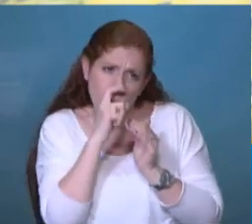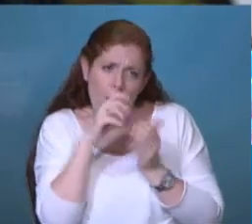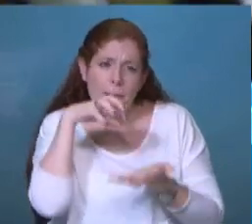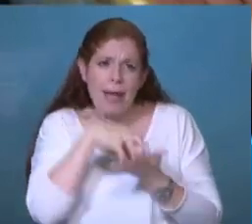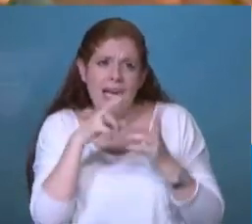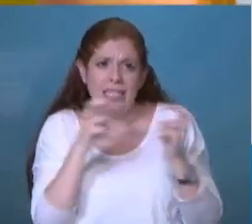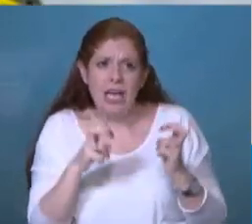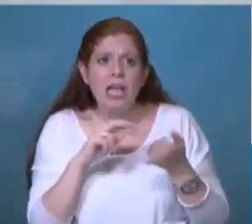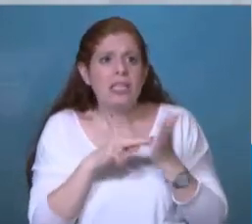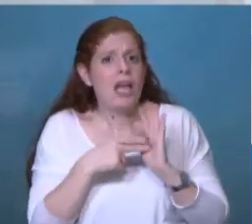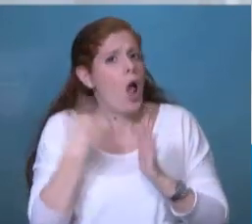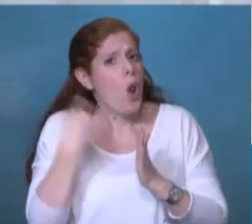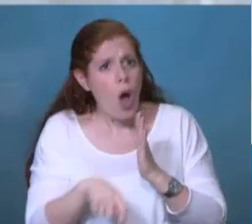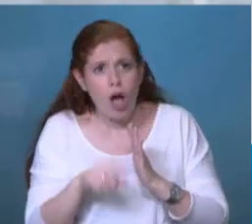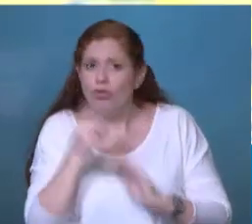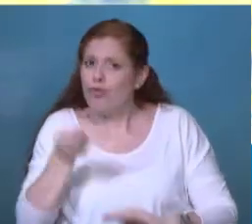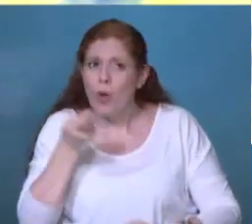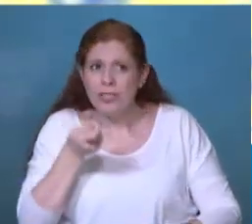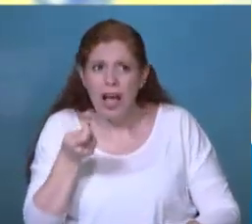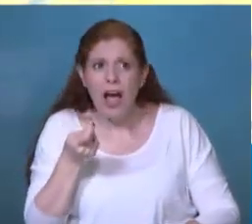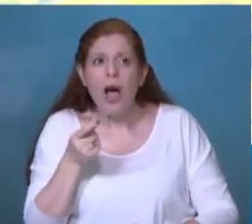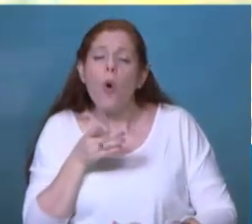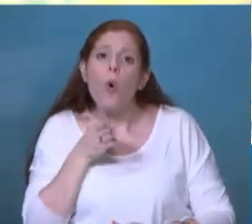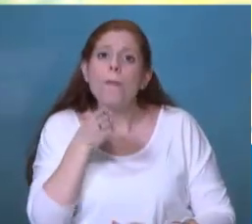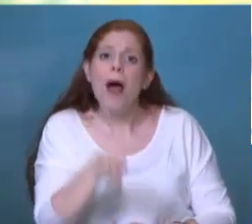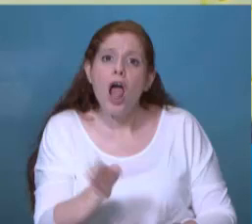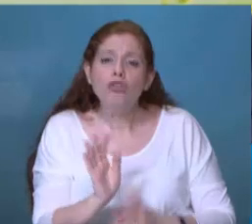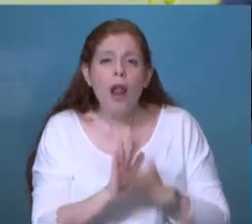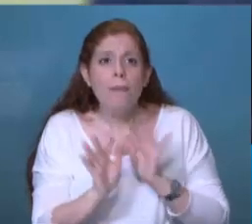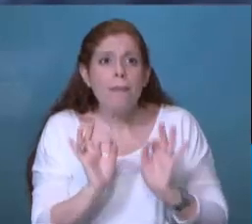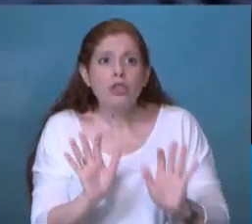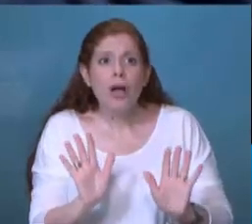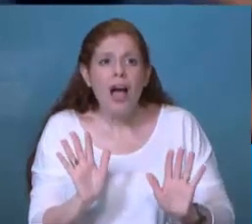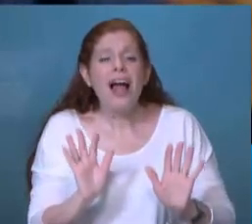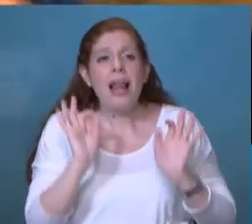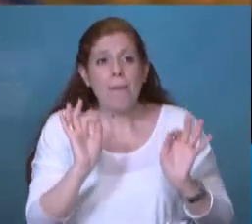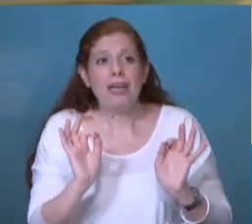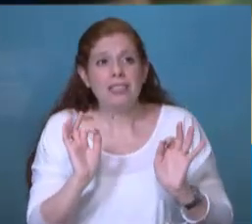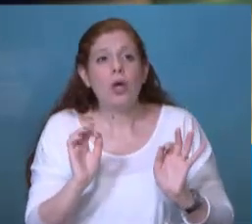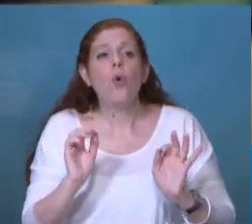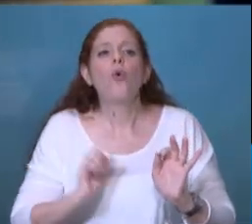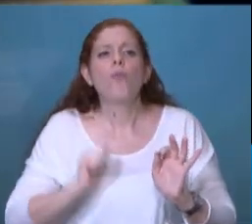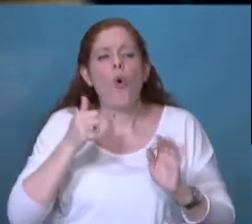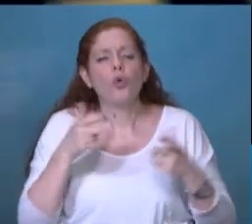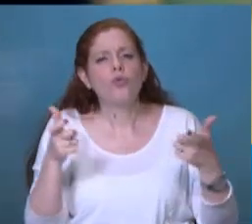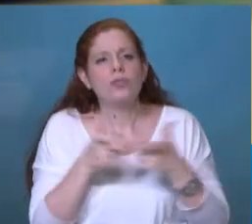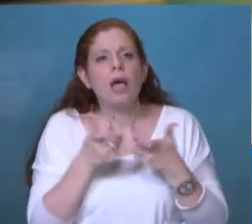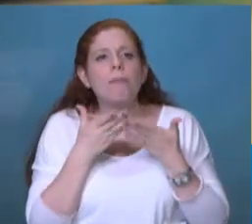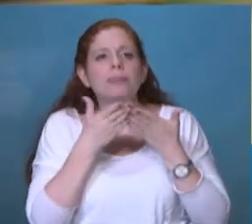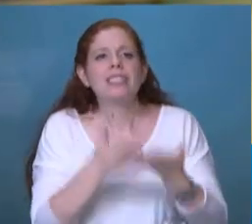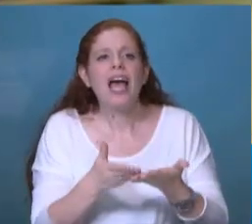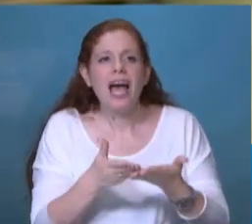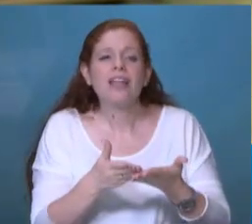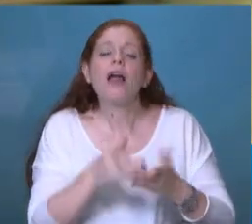לא רכש, גם לא שכר, הוא פלש אליה. ממש כך. למעשה הוא עומד בראש קבוצה המסייעת לתושבי